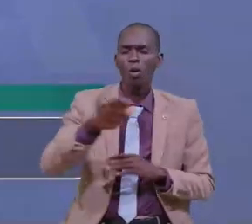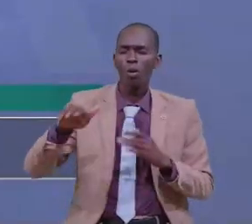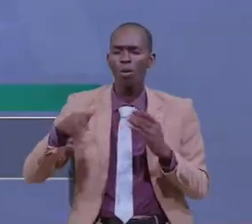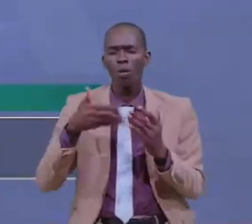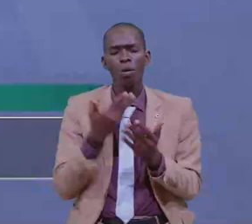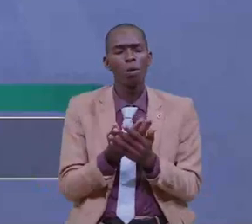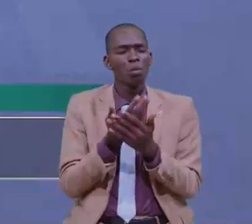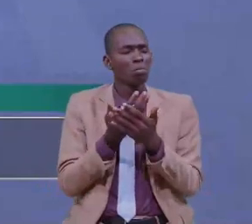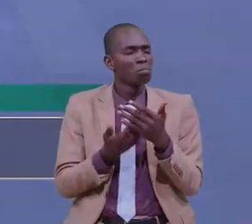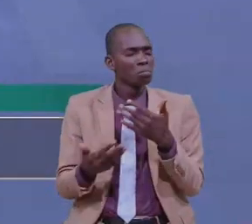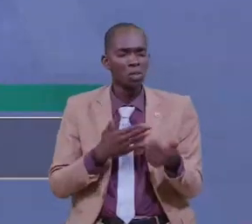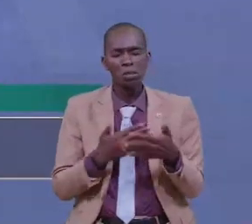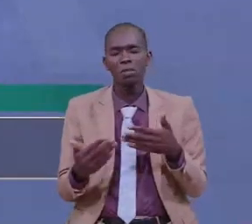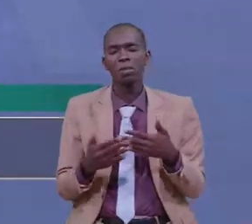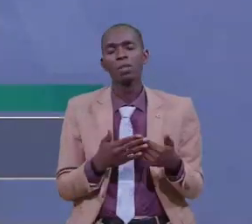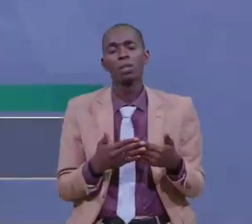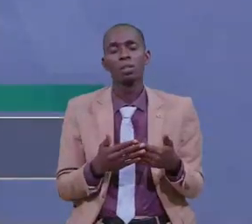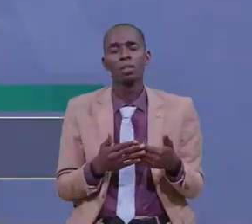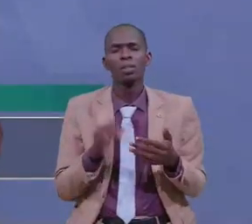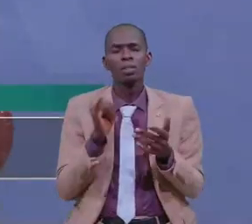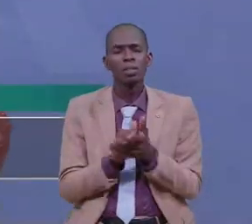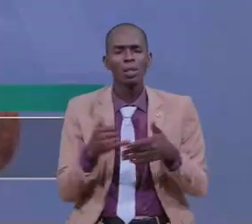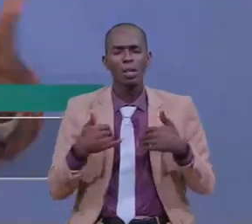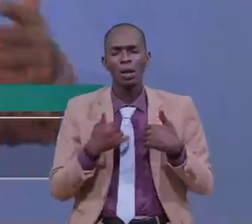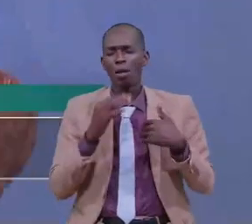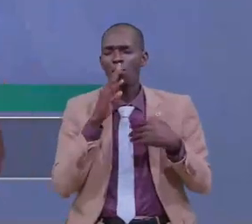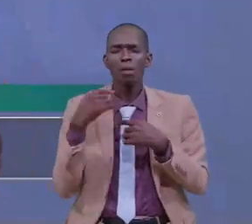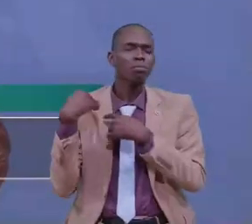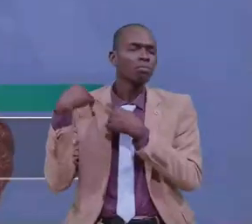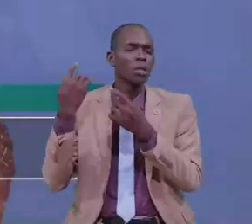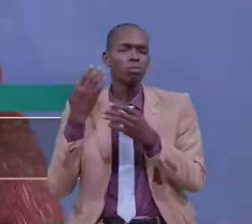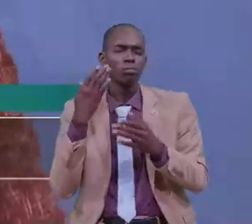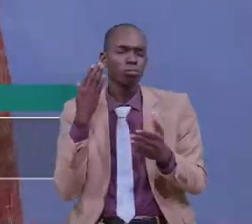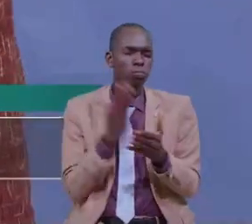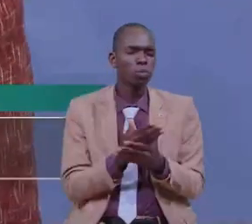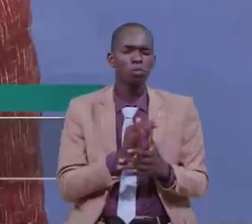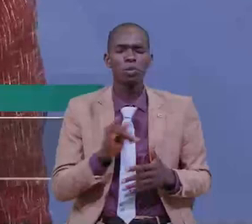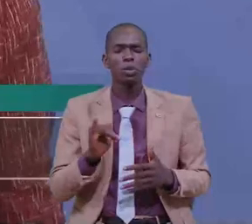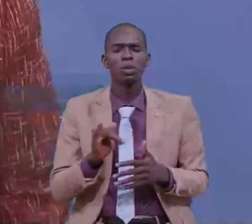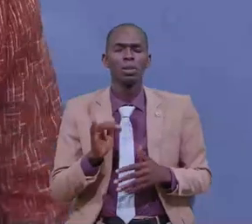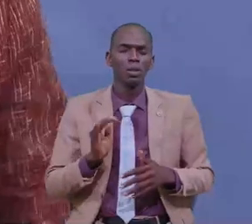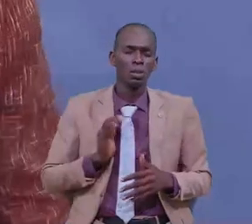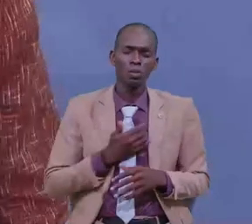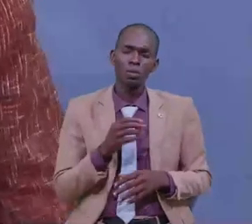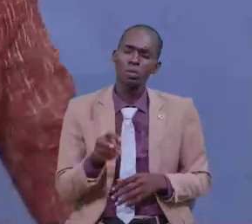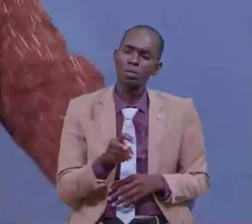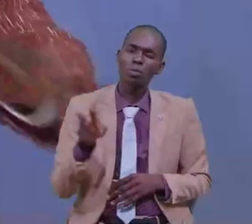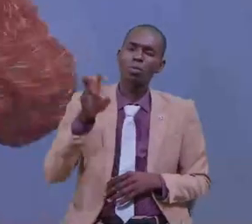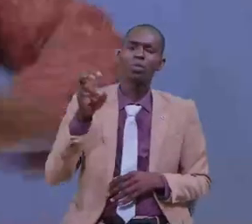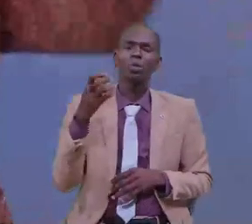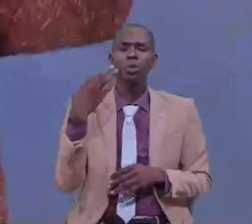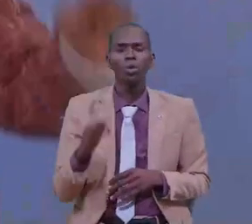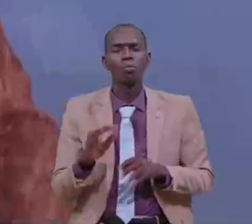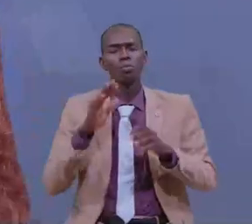nous tous, quel que soit ce qui bloquait la marche en avant des